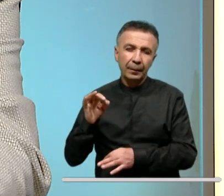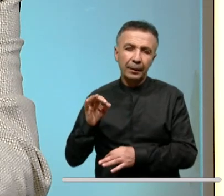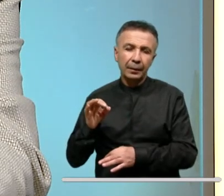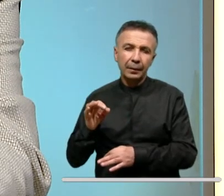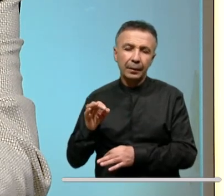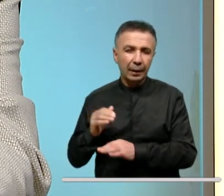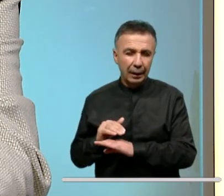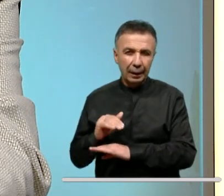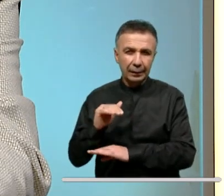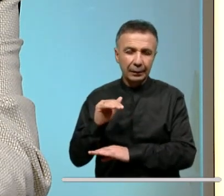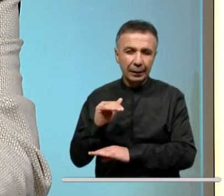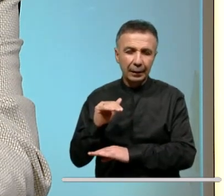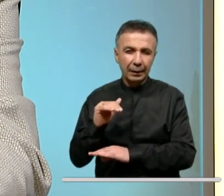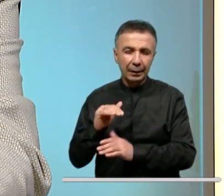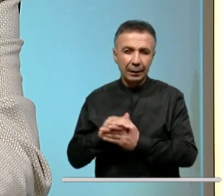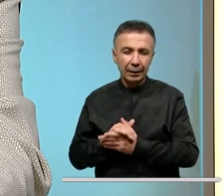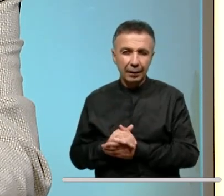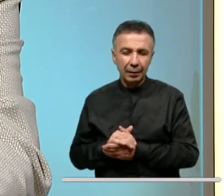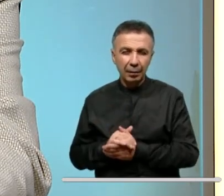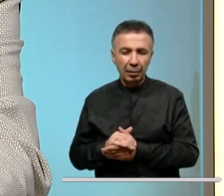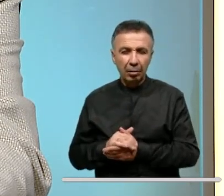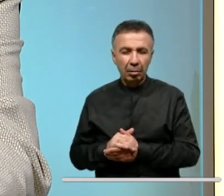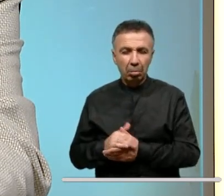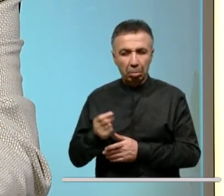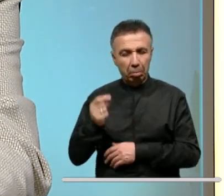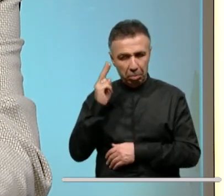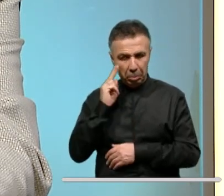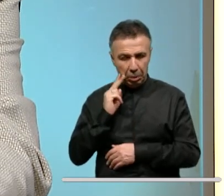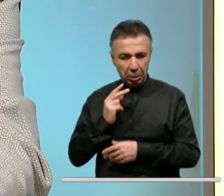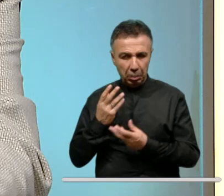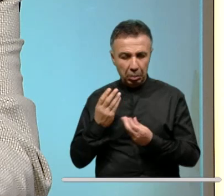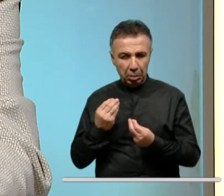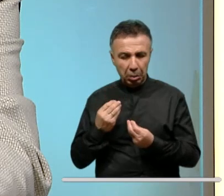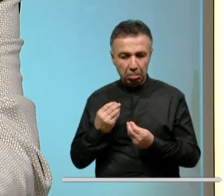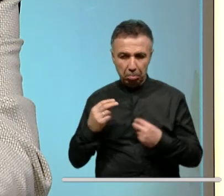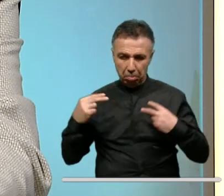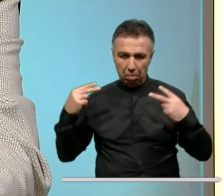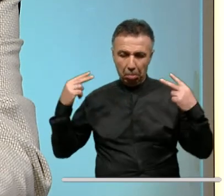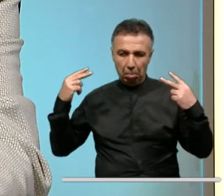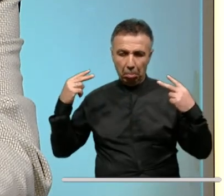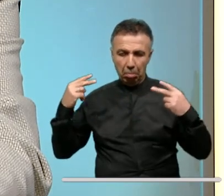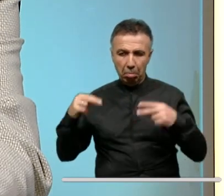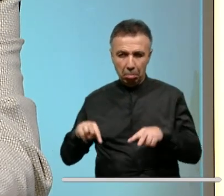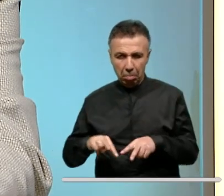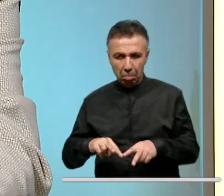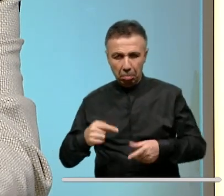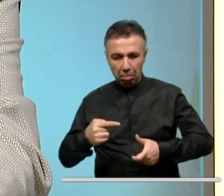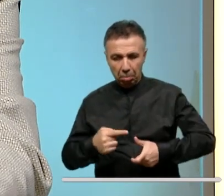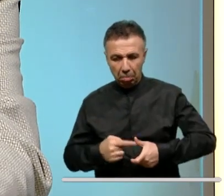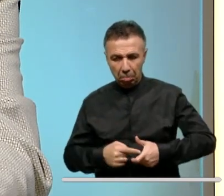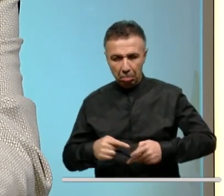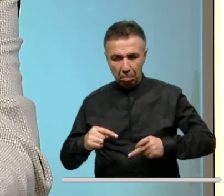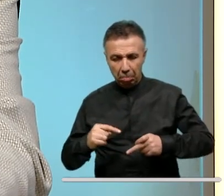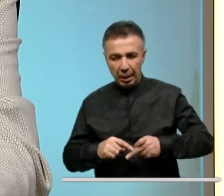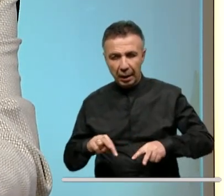hayatındaki sosyal statüsü veya varlık durumuna bağlı olarak şatafatlı mermerlerle birtakım